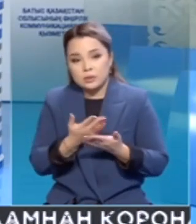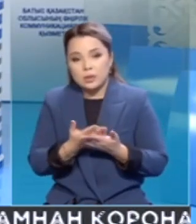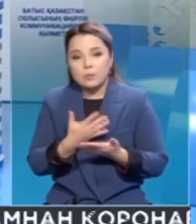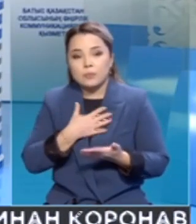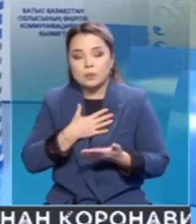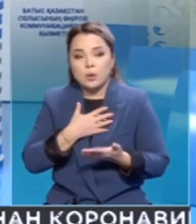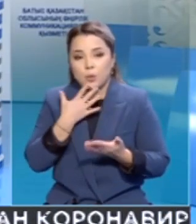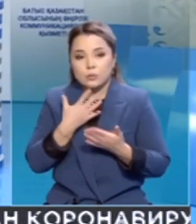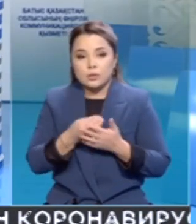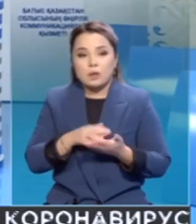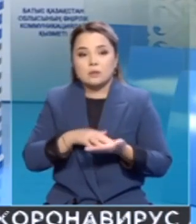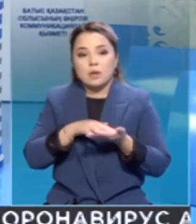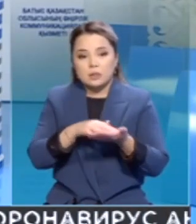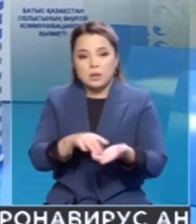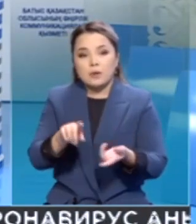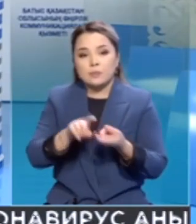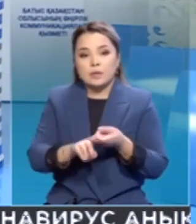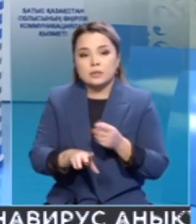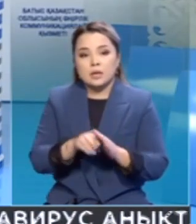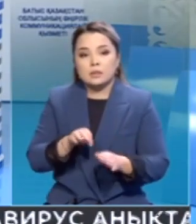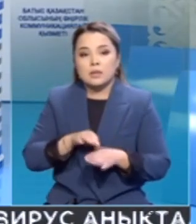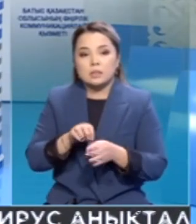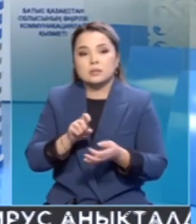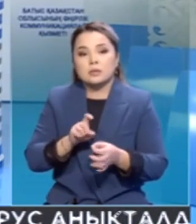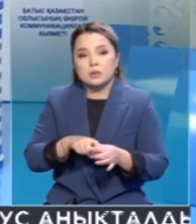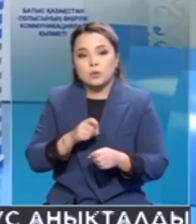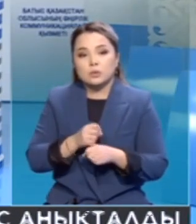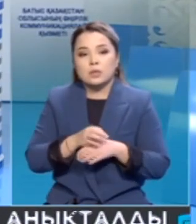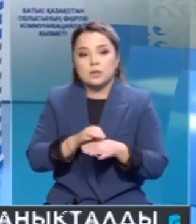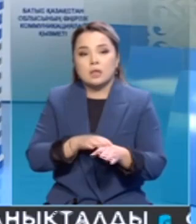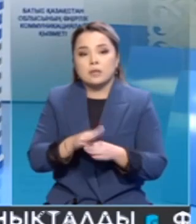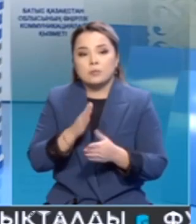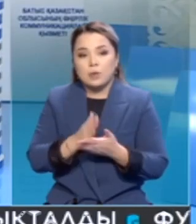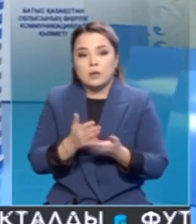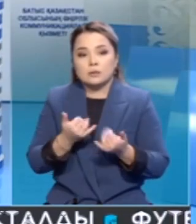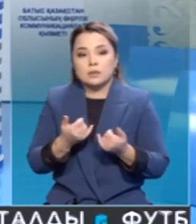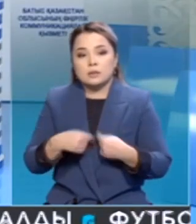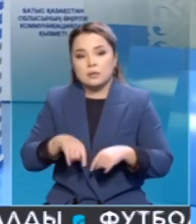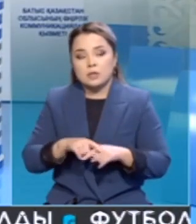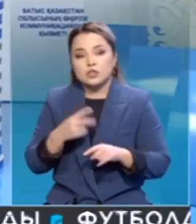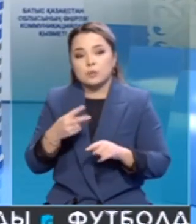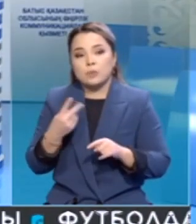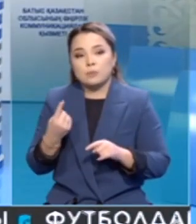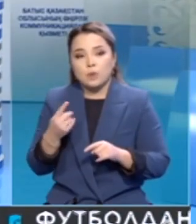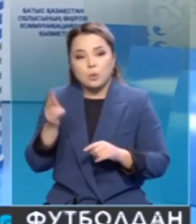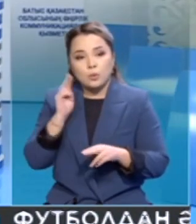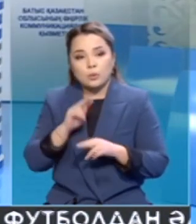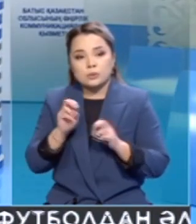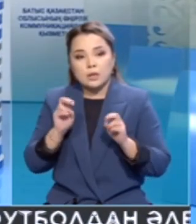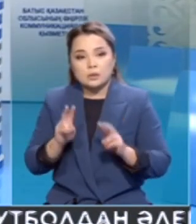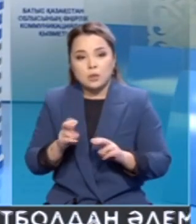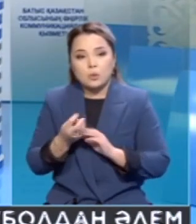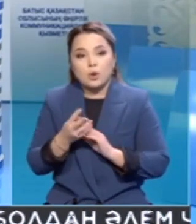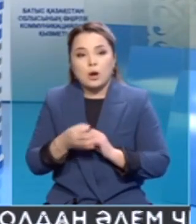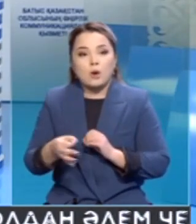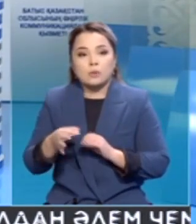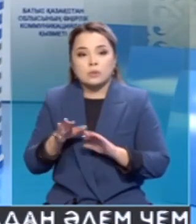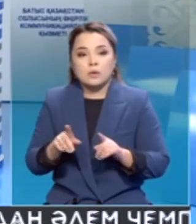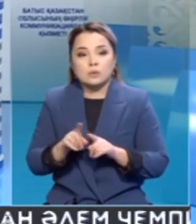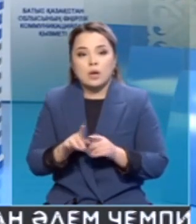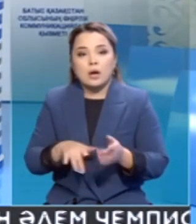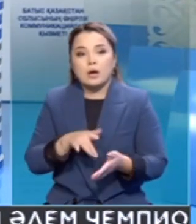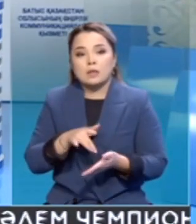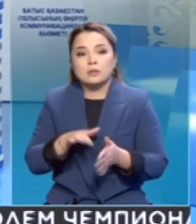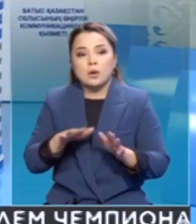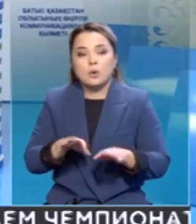бізге өтініш беру арқылы іріктелді және тіркелді. Осы арқасында бізде 21 оқыту семинары біздің 12 ауданымызда және